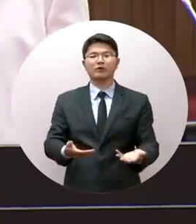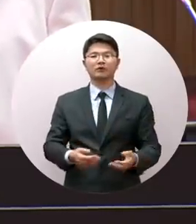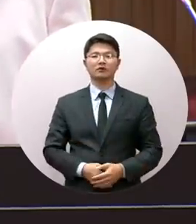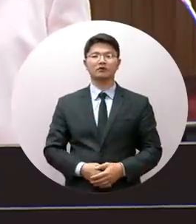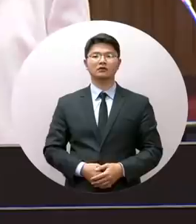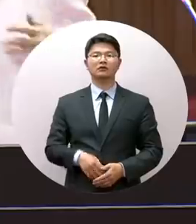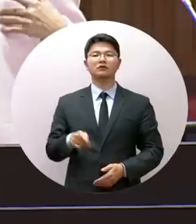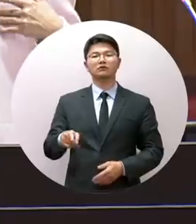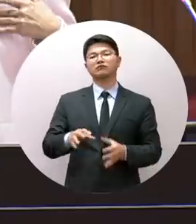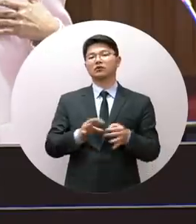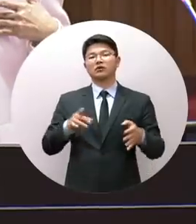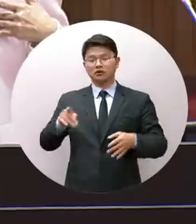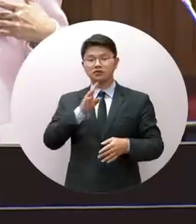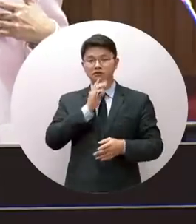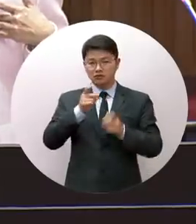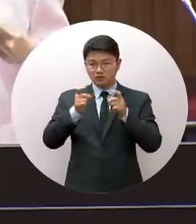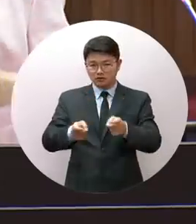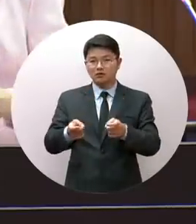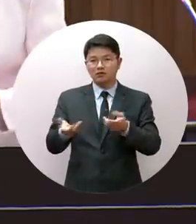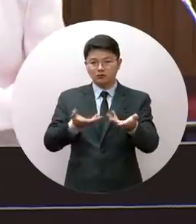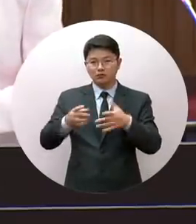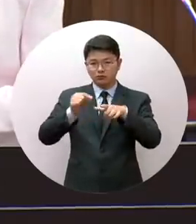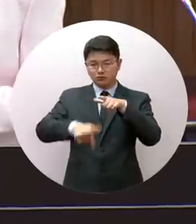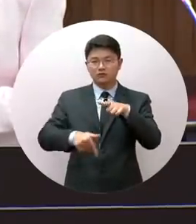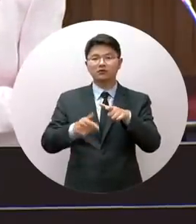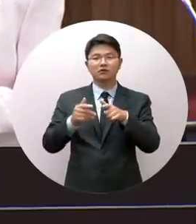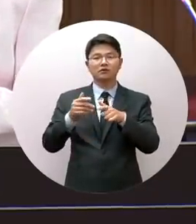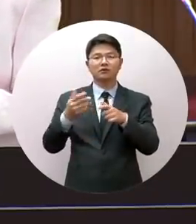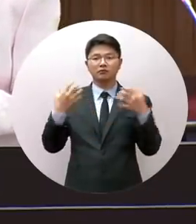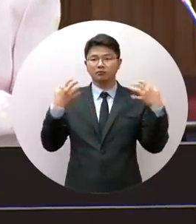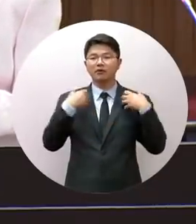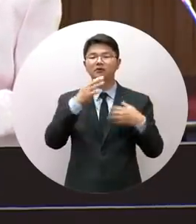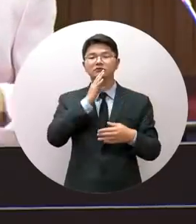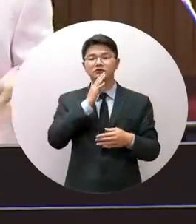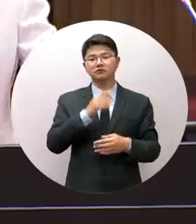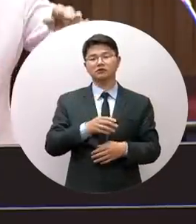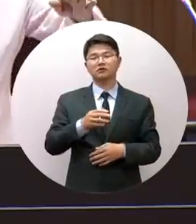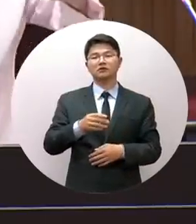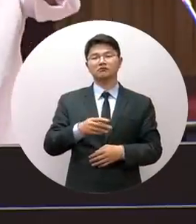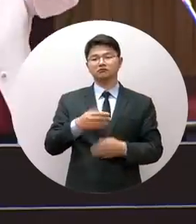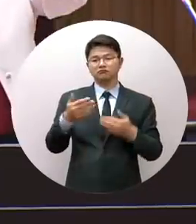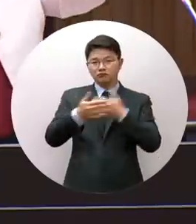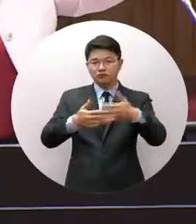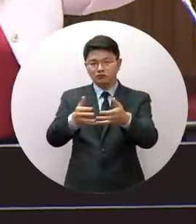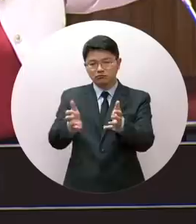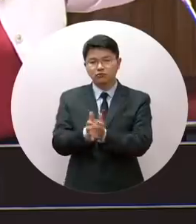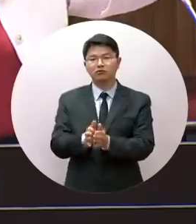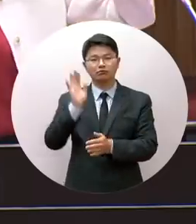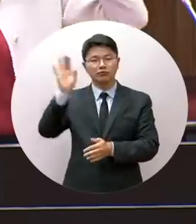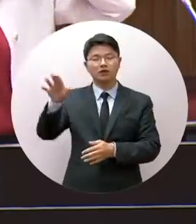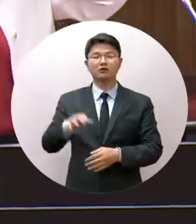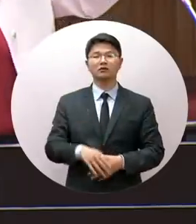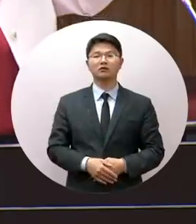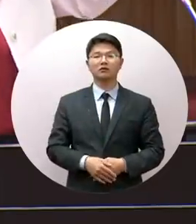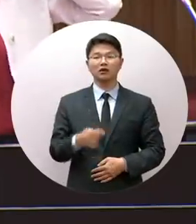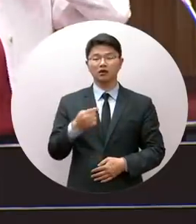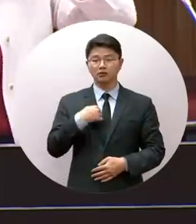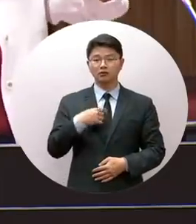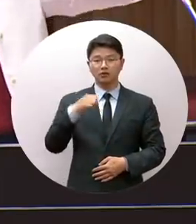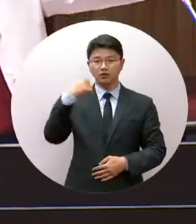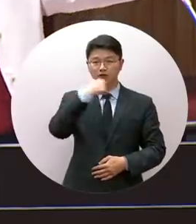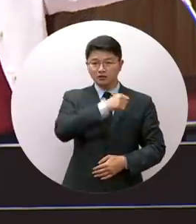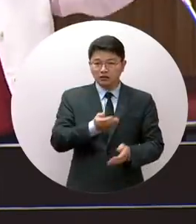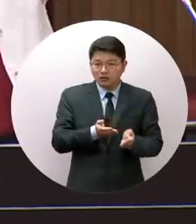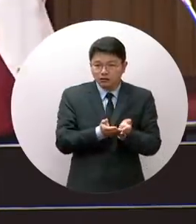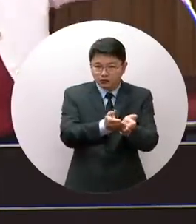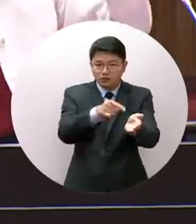家是港务公司，是交通部的。可是呢，我们的台船做什么？我们台船只会做驳船，就是没有